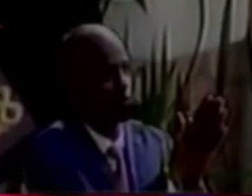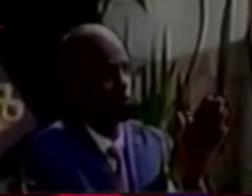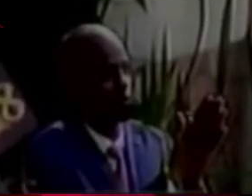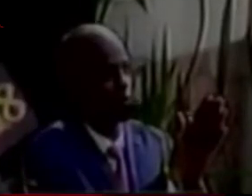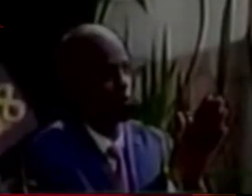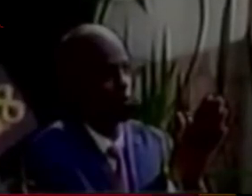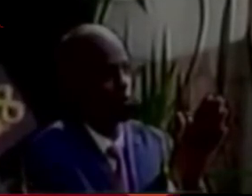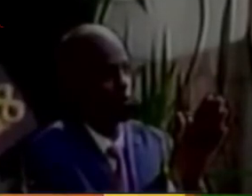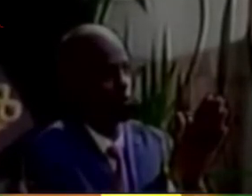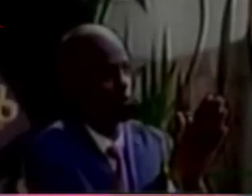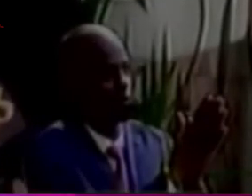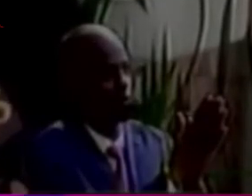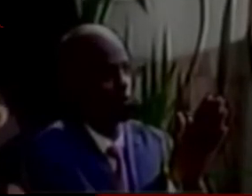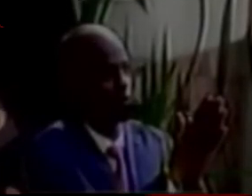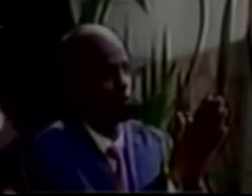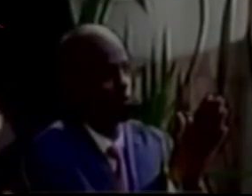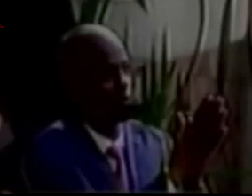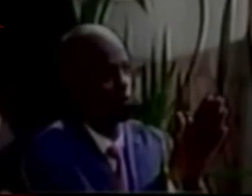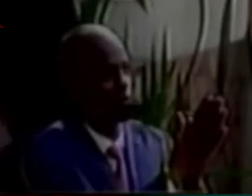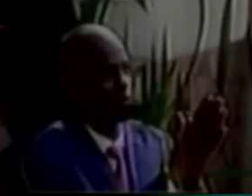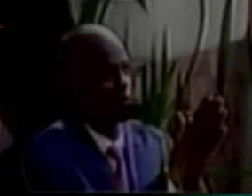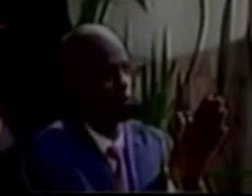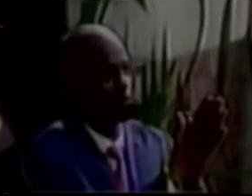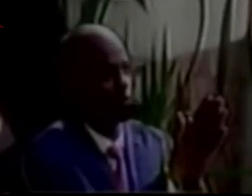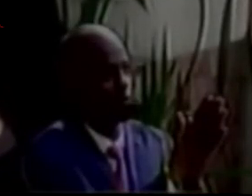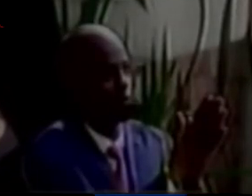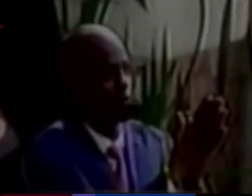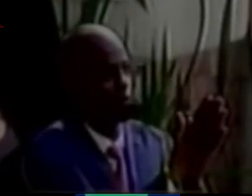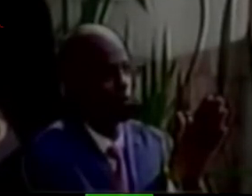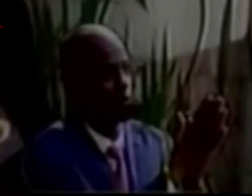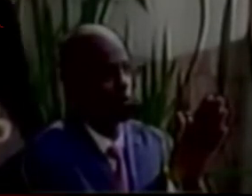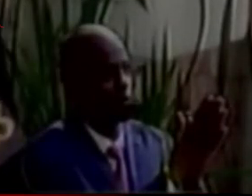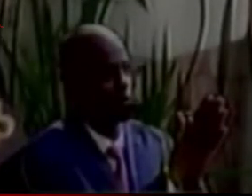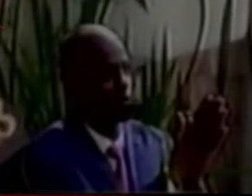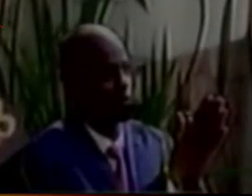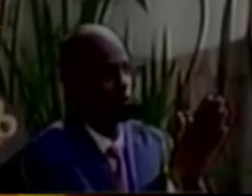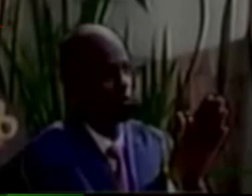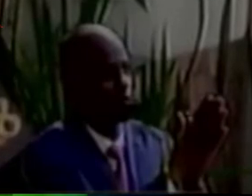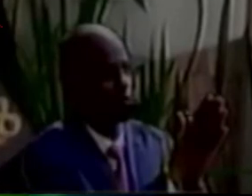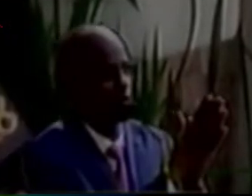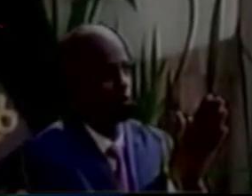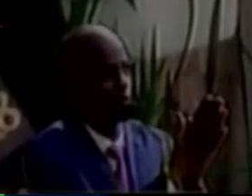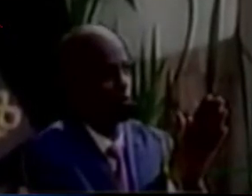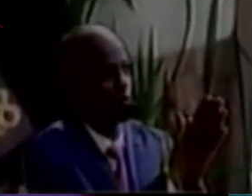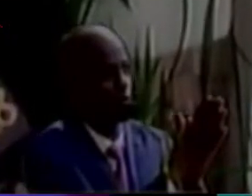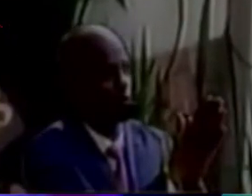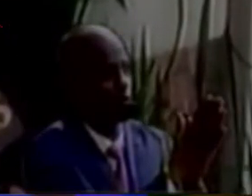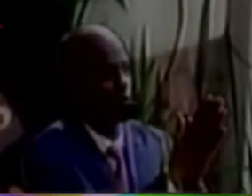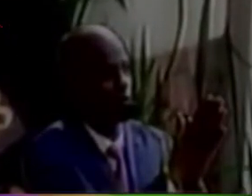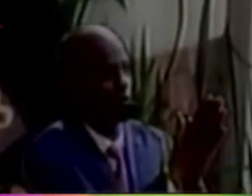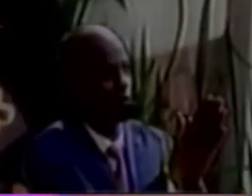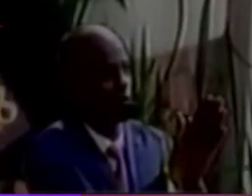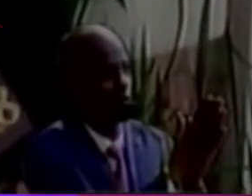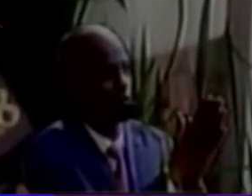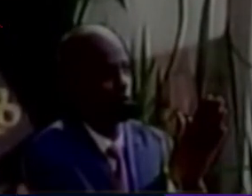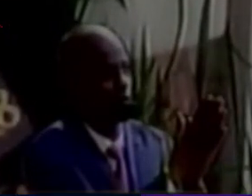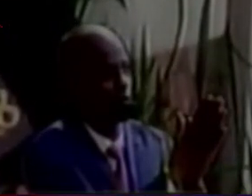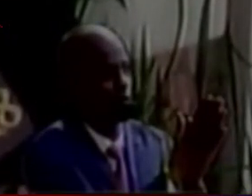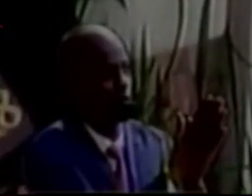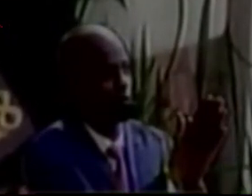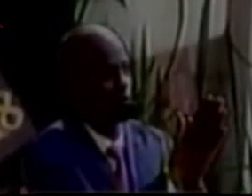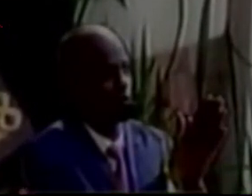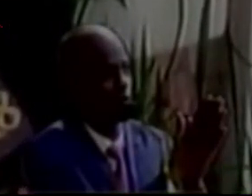c'est recevoir aller dans un séminaire. Je fais des provinciales, je fais un long cheminement avec lui. Je crois que c'est